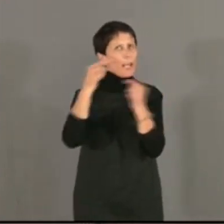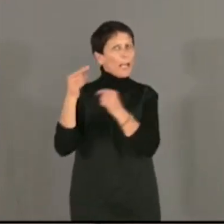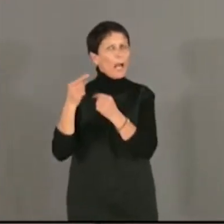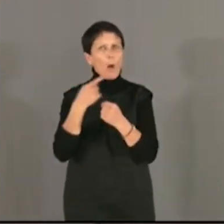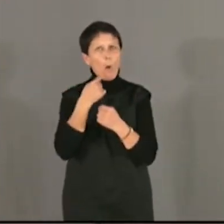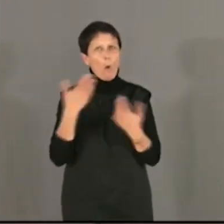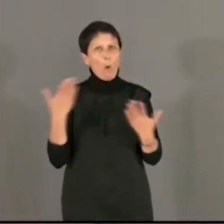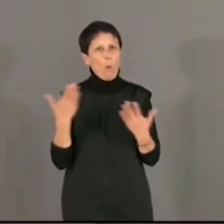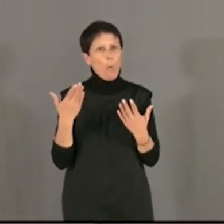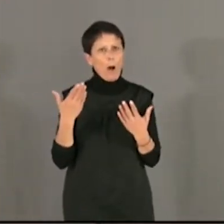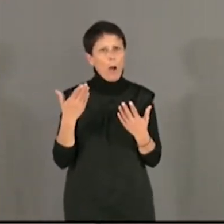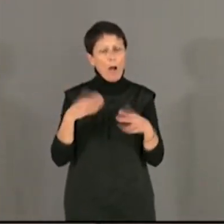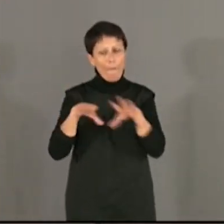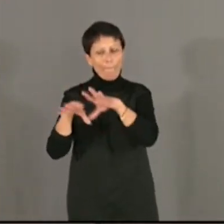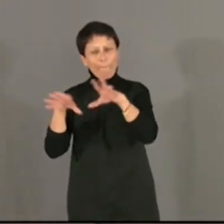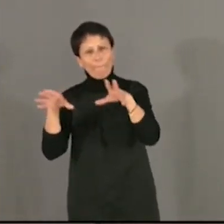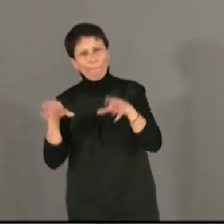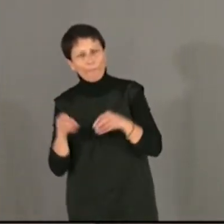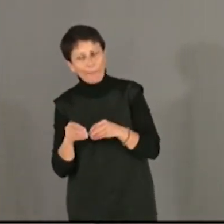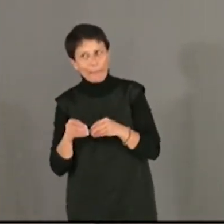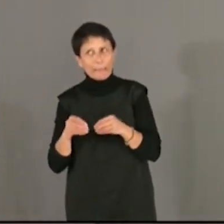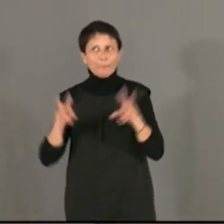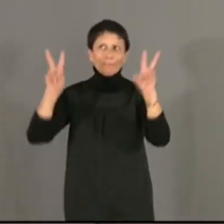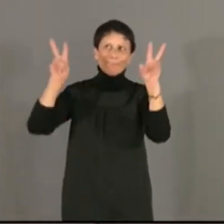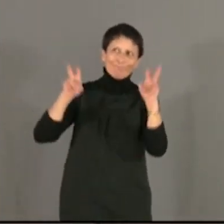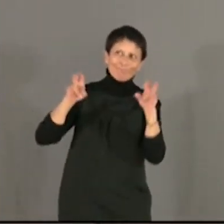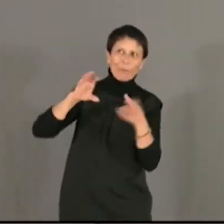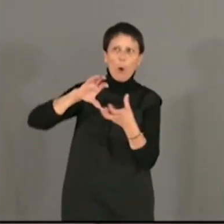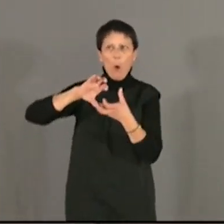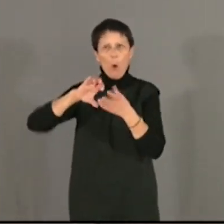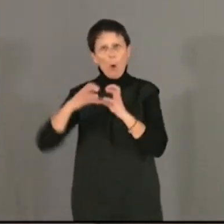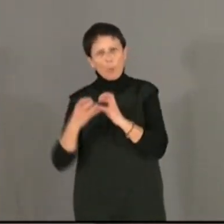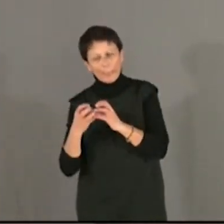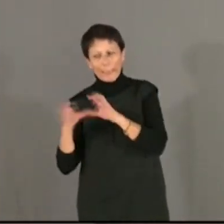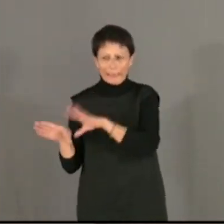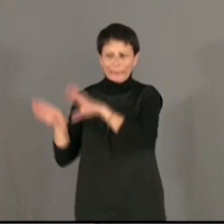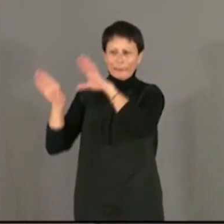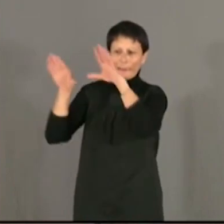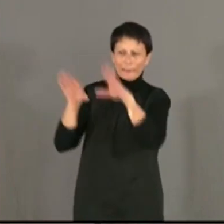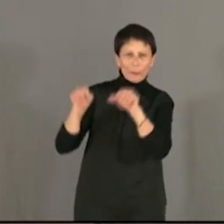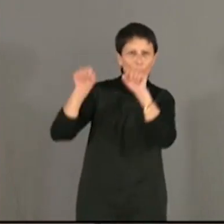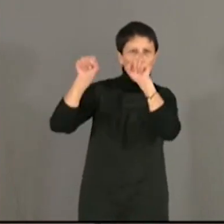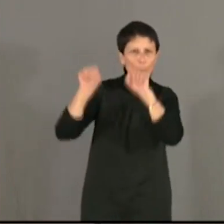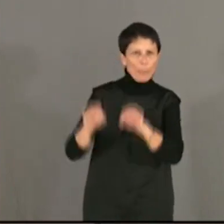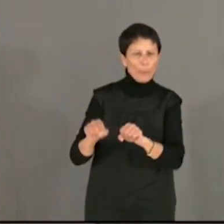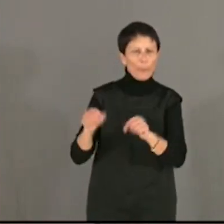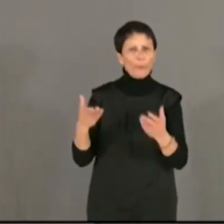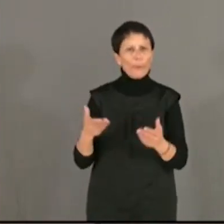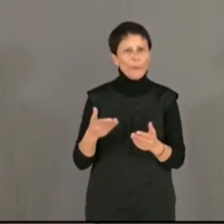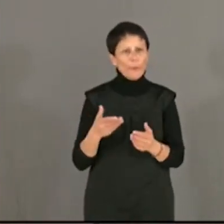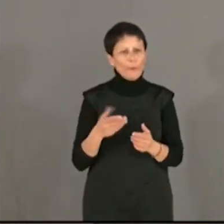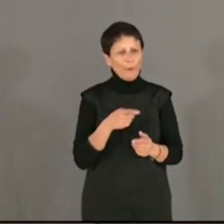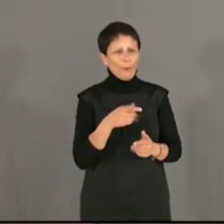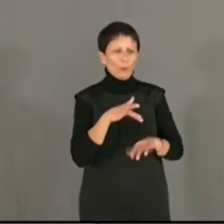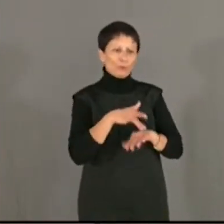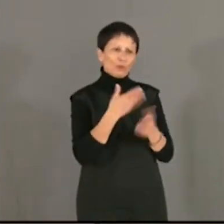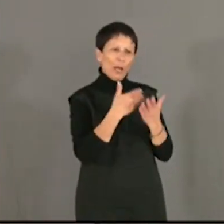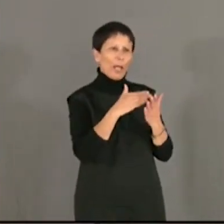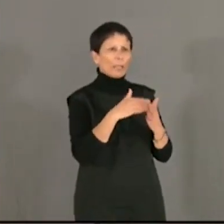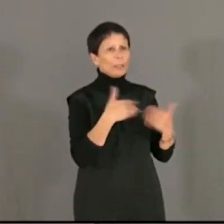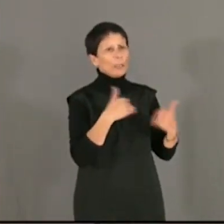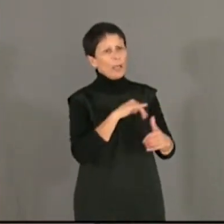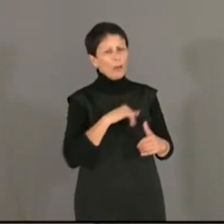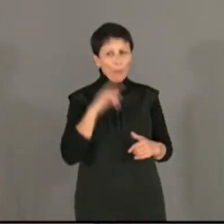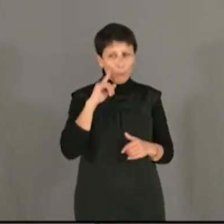souvent de familles compliquées, je dirais, qui viendront s'installer. Je vous invite, monsieur le maire, on peut faire la